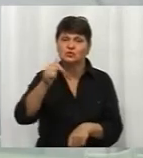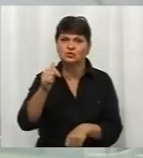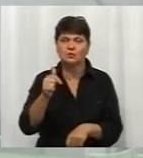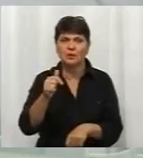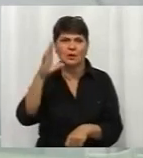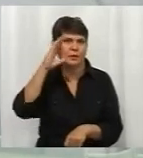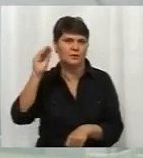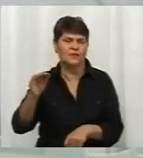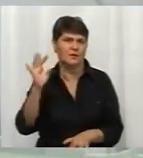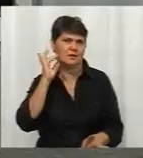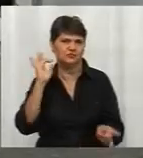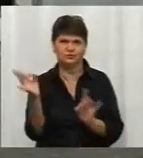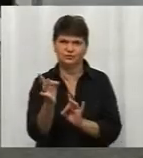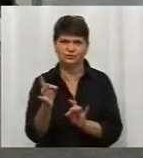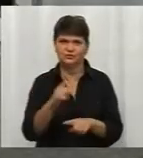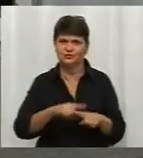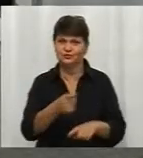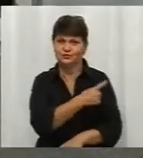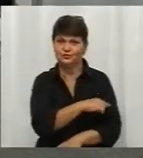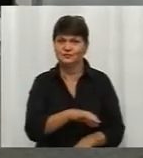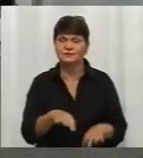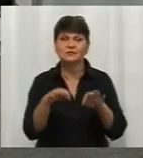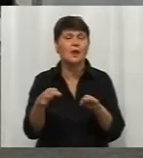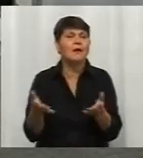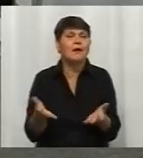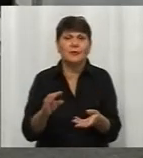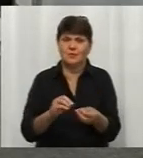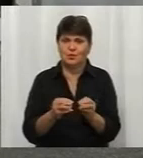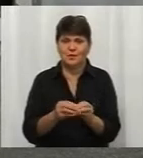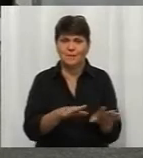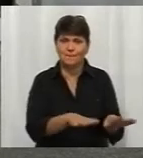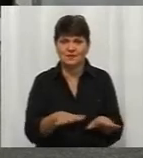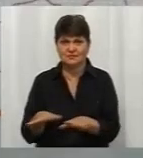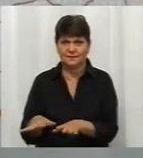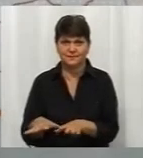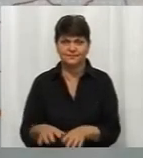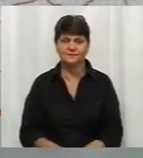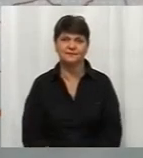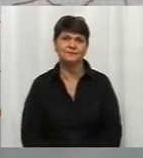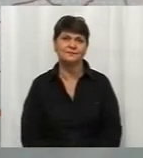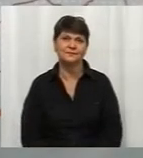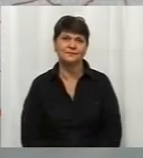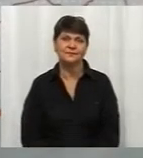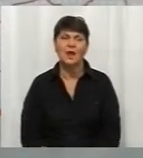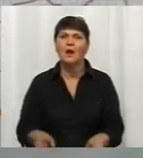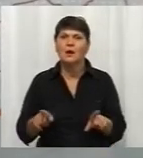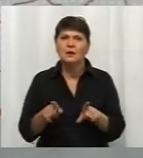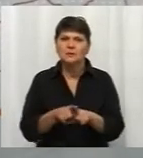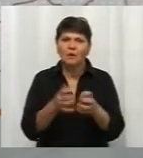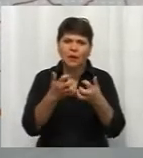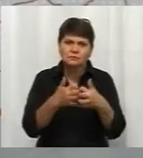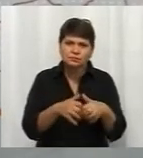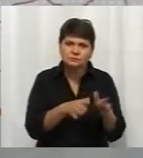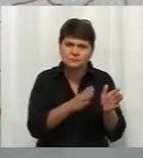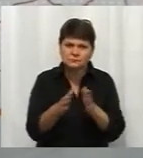ігнорування сирен швидкої? От які у нас найпроблемніші місця? Такої систематики чи